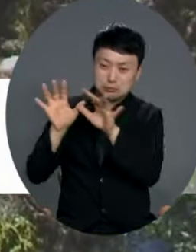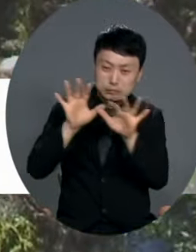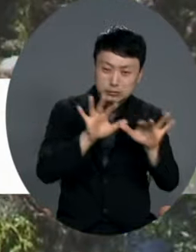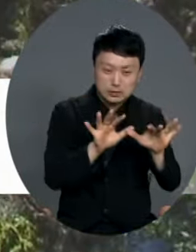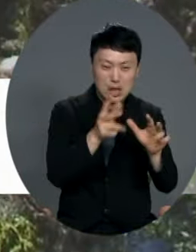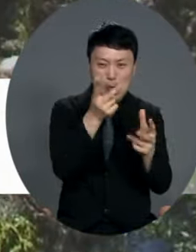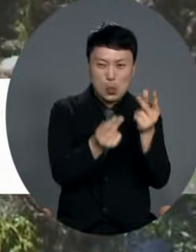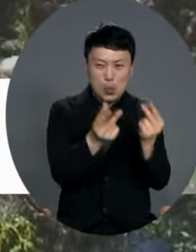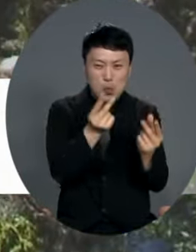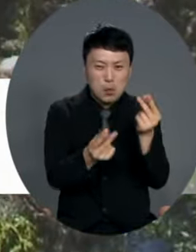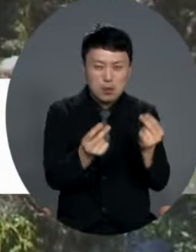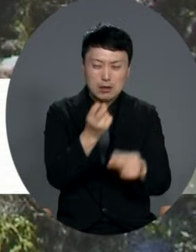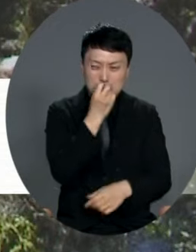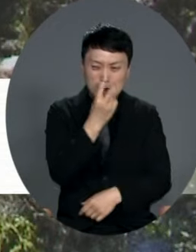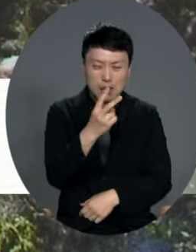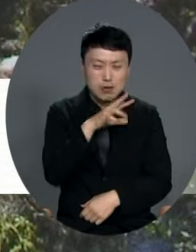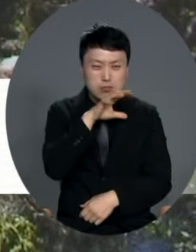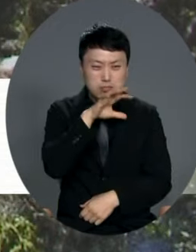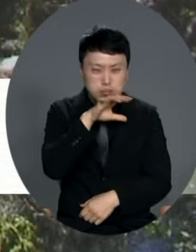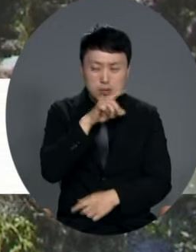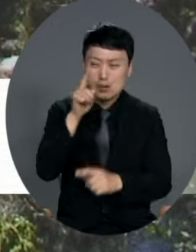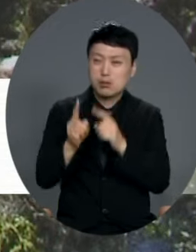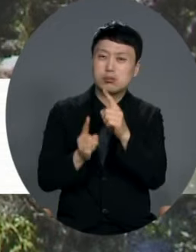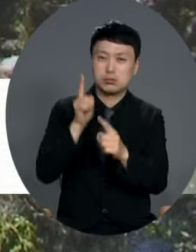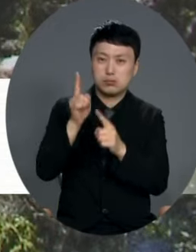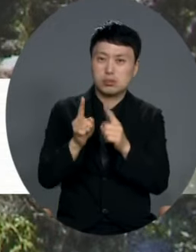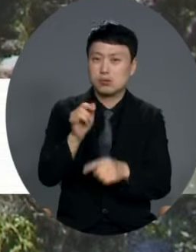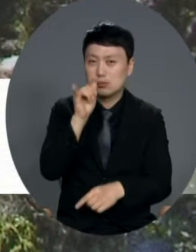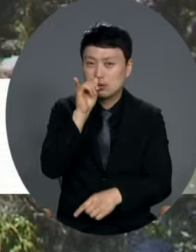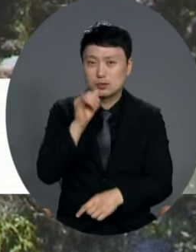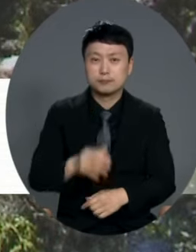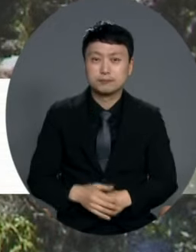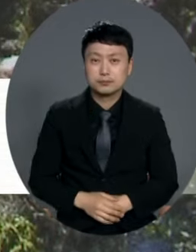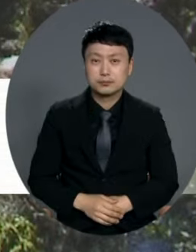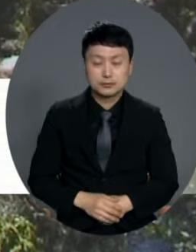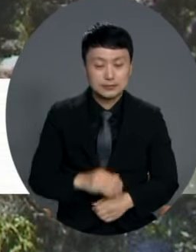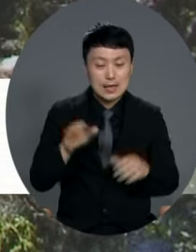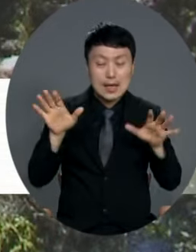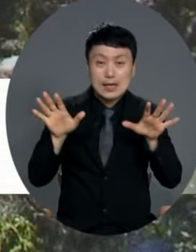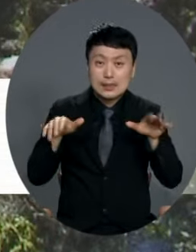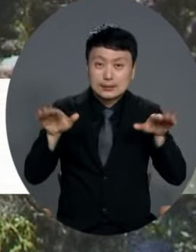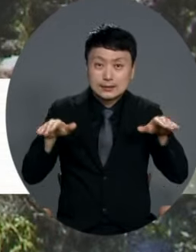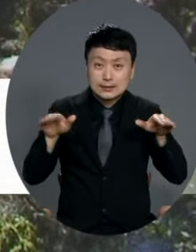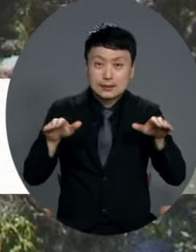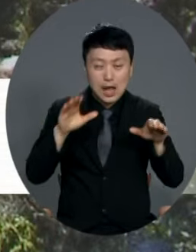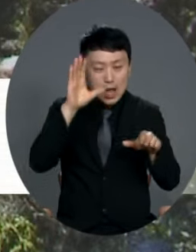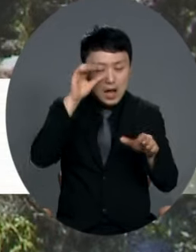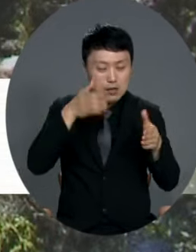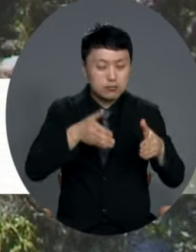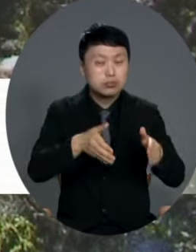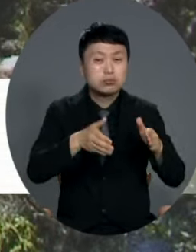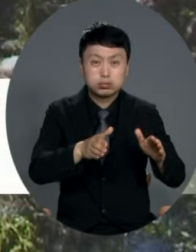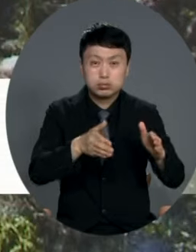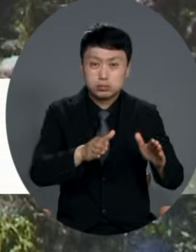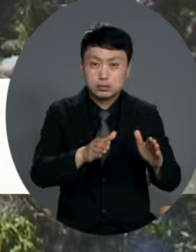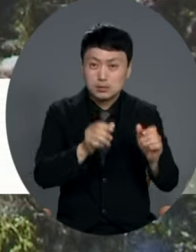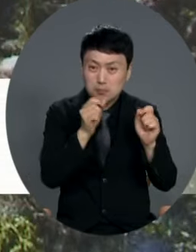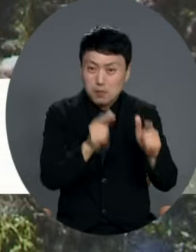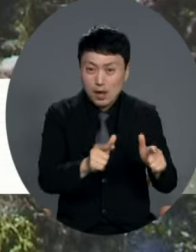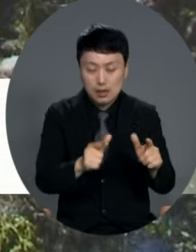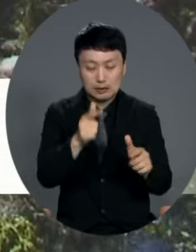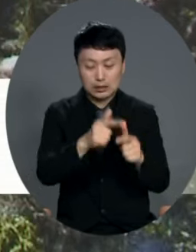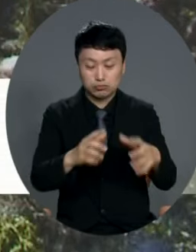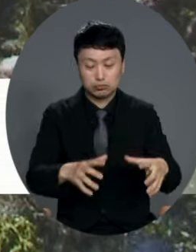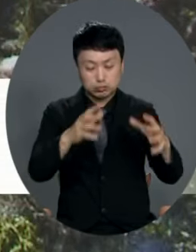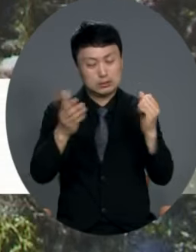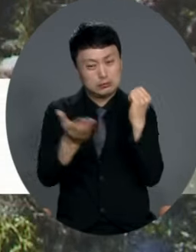배설물로 뒤덮여 악취 민원이 이어졌기 때문인데요. 그런데 새들이 알을 낳고 새끼를 기르는 번식기에 나무를 베어내는